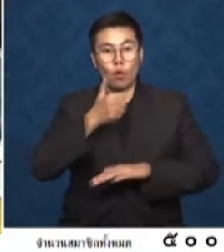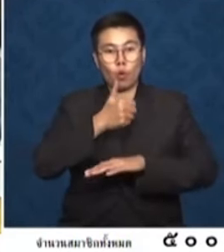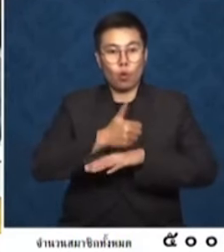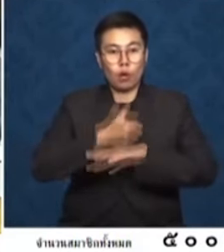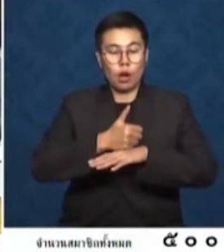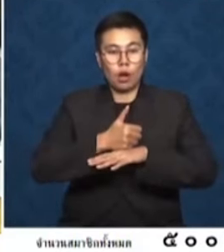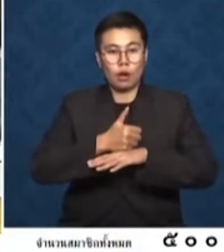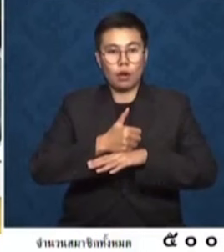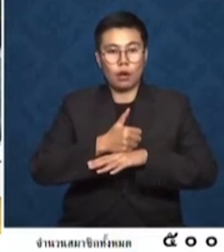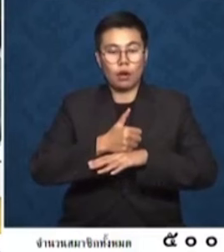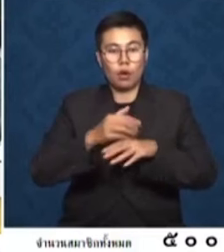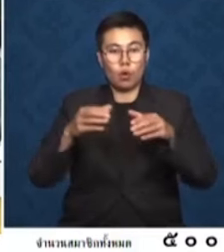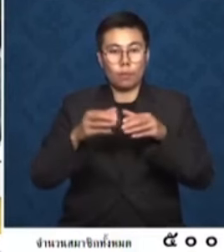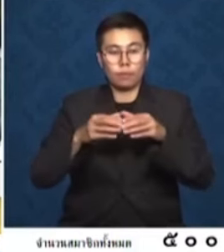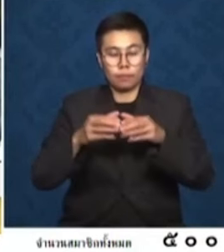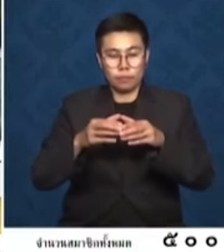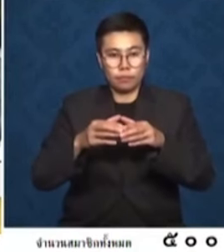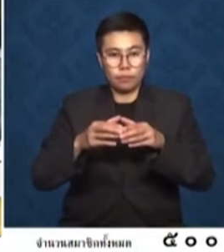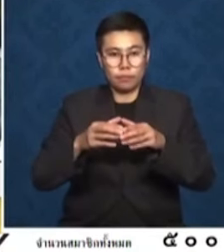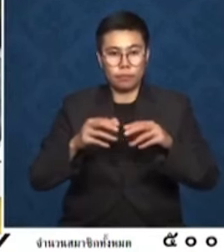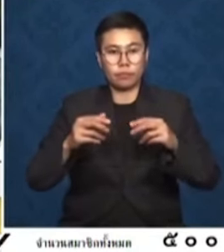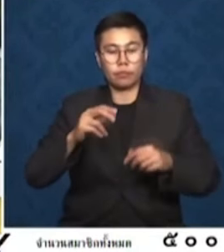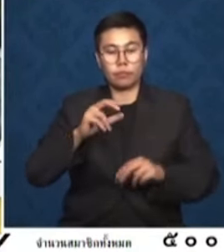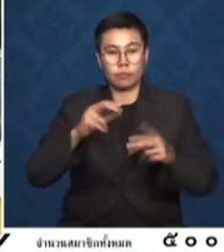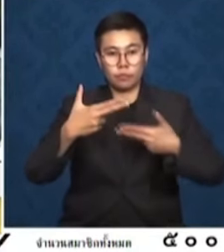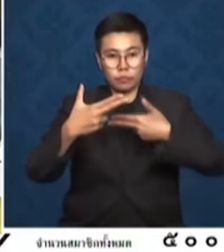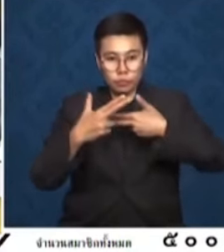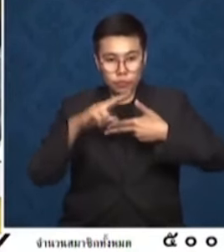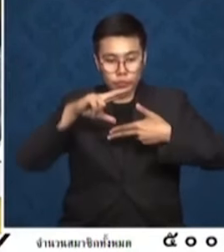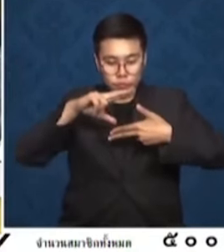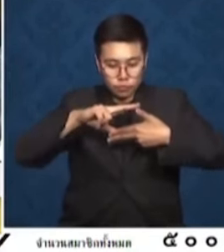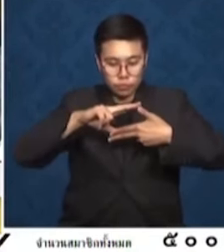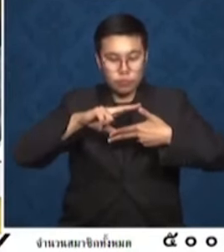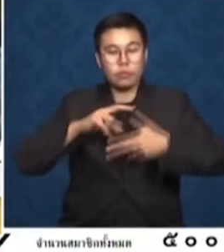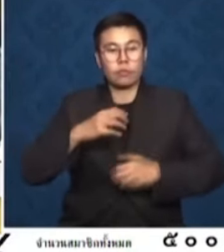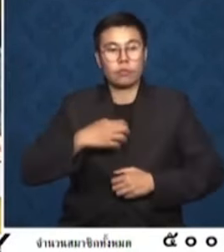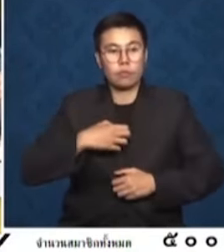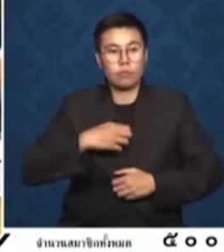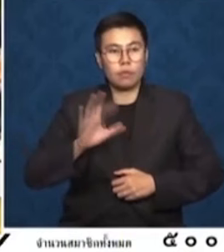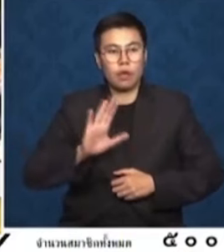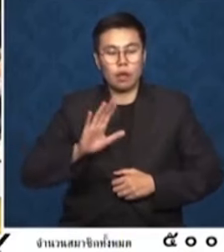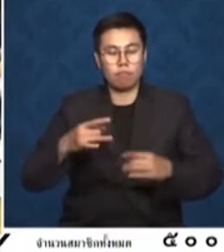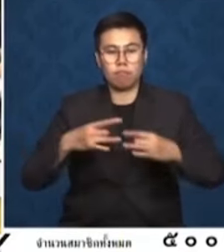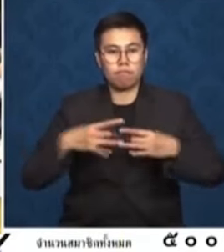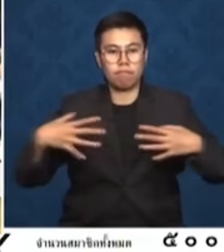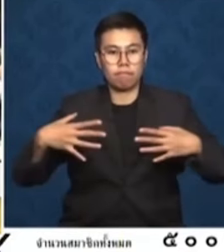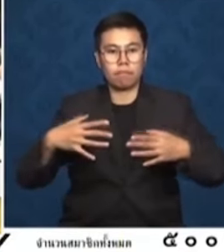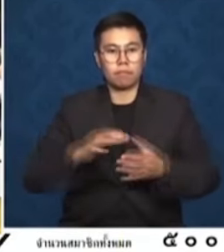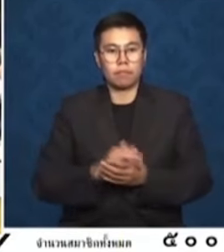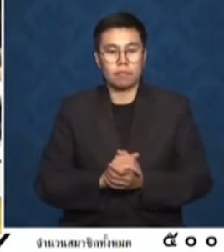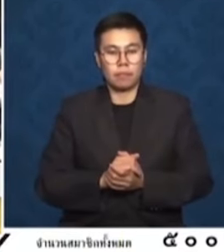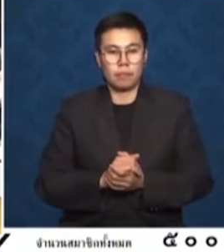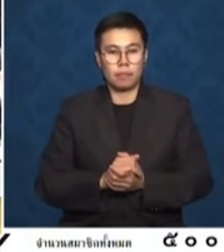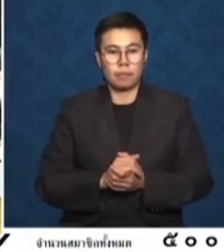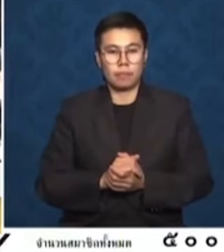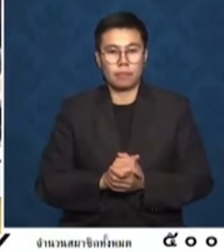เนี่ยเราต้องการที่จะนำพาประเทศให้ก้าวข้ามความขัดแย้งมากเพียงใดก็ตามครับแต่สิ่งที่เกิด